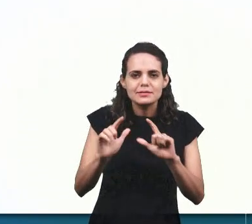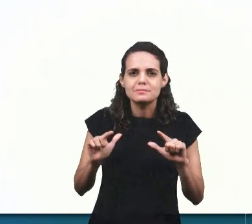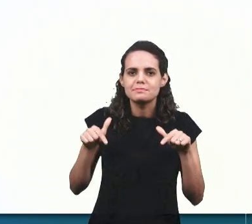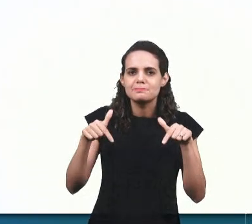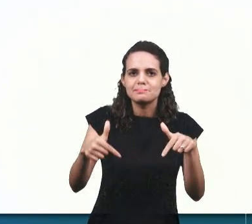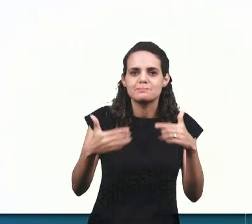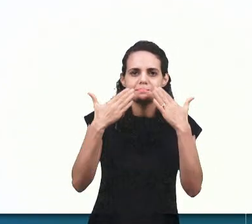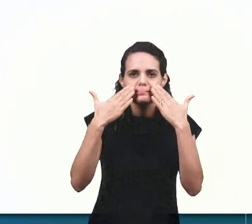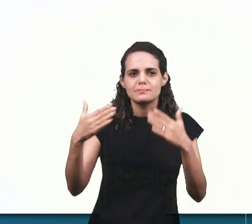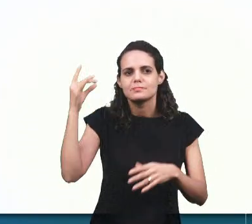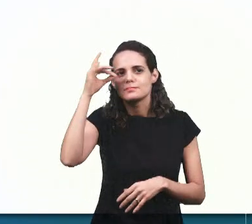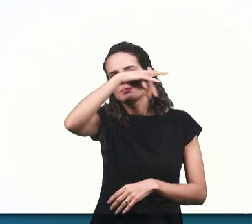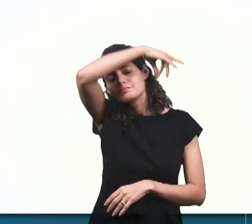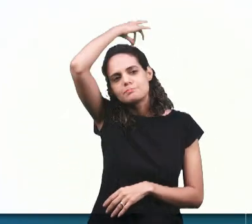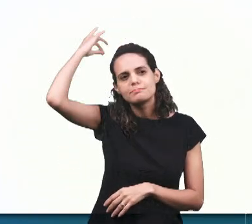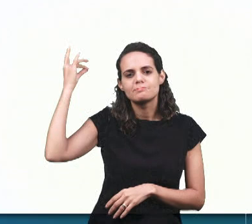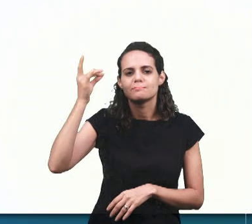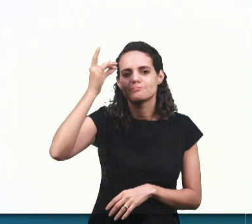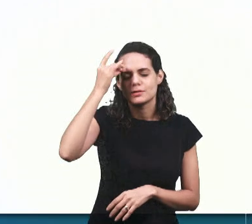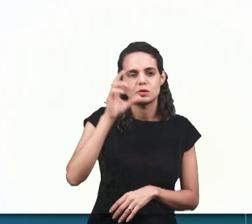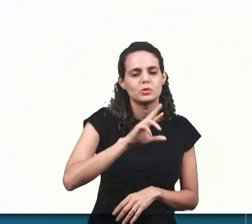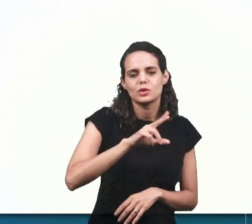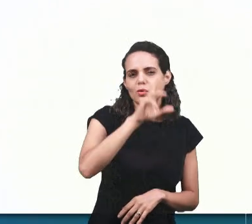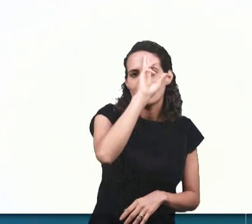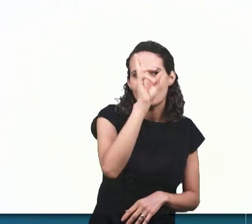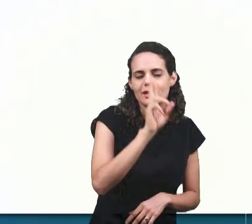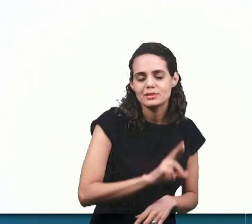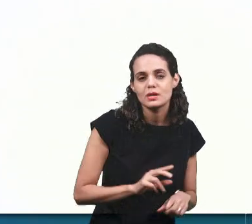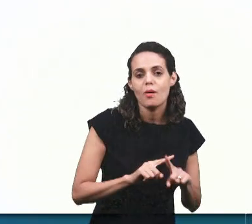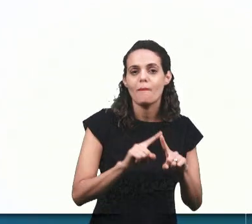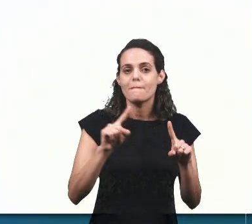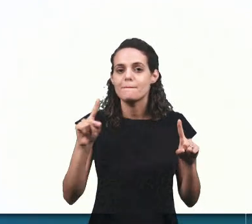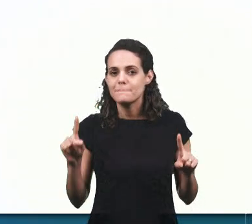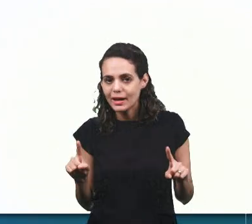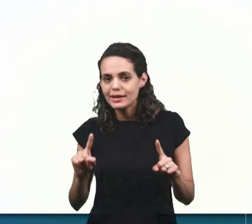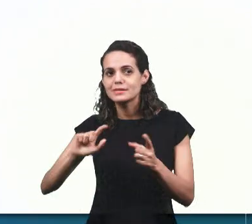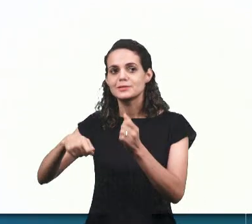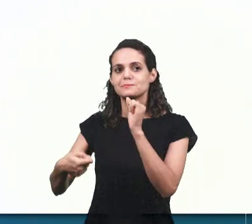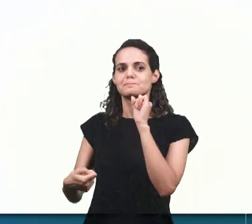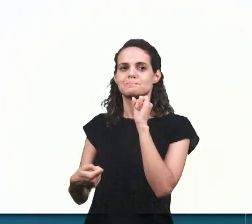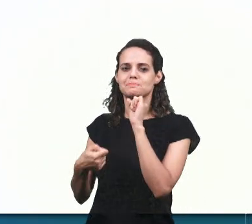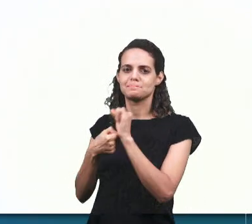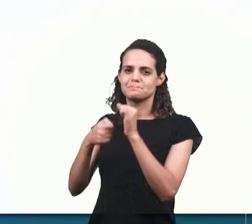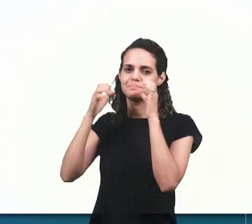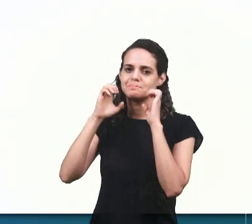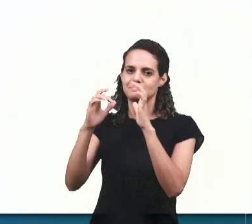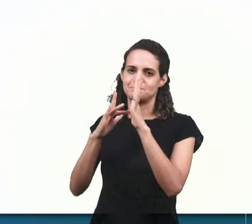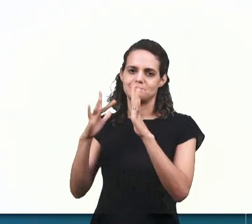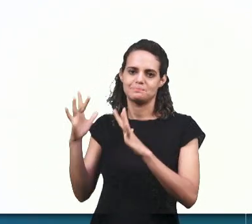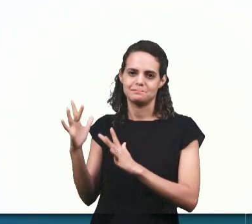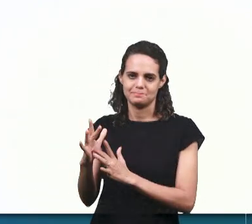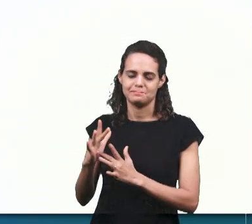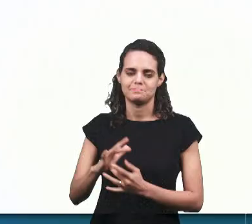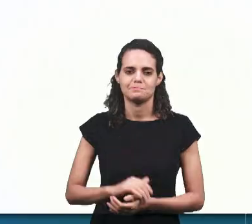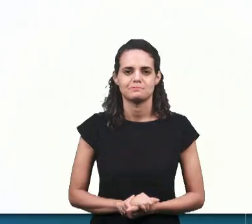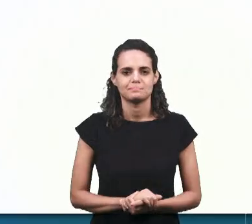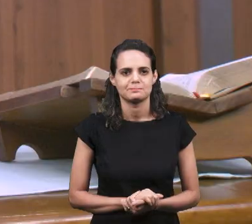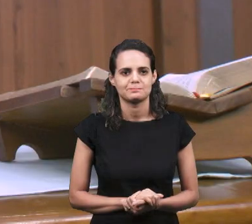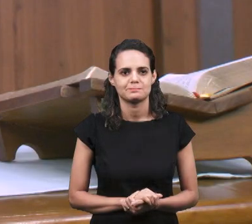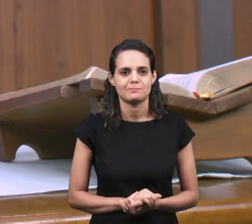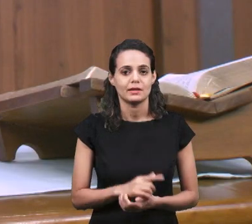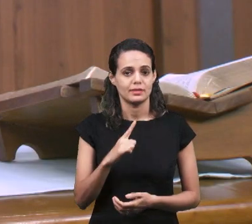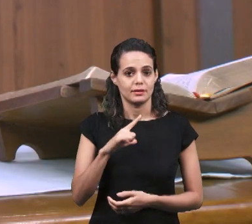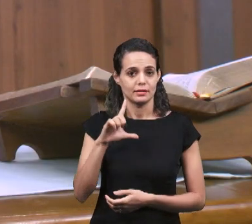qui sont identifiés dans l'évangile de Jésus. Donc voici une réponse. Mais celui qui va donner la confirmation de cette réponse, c'est